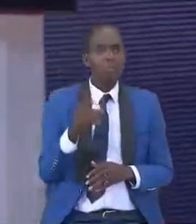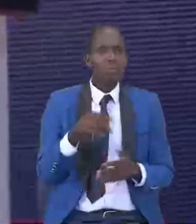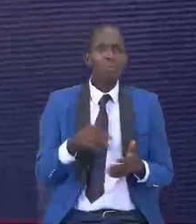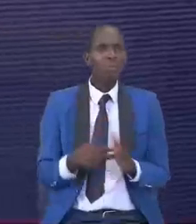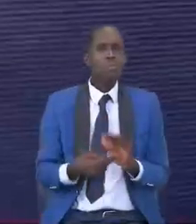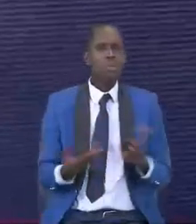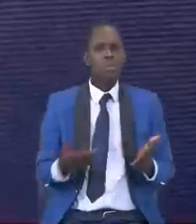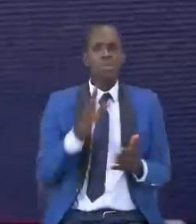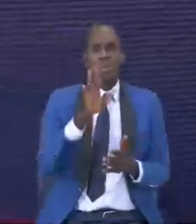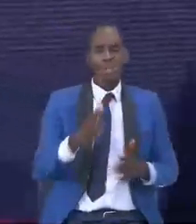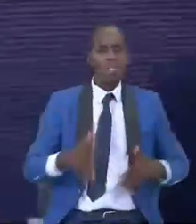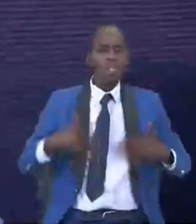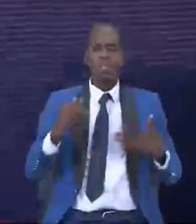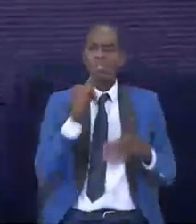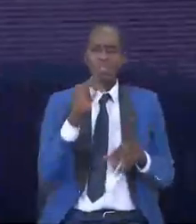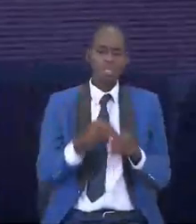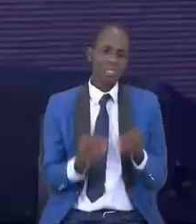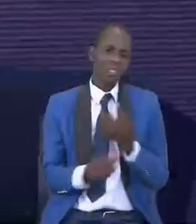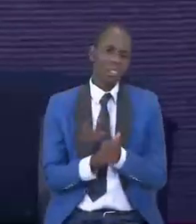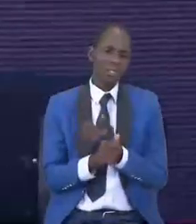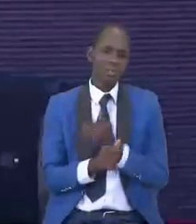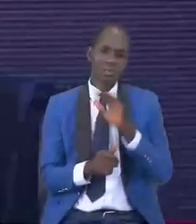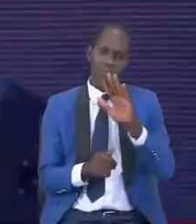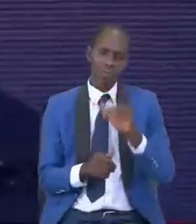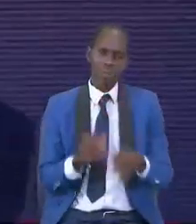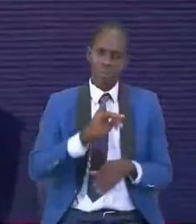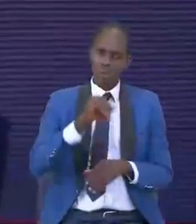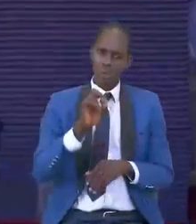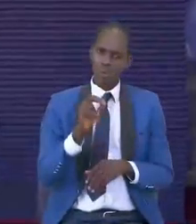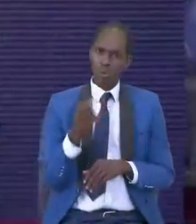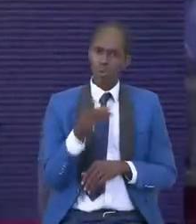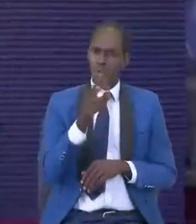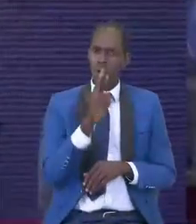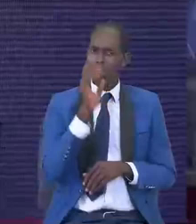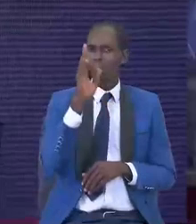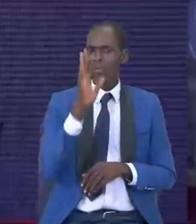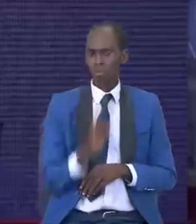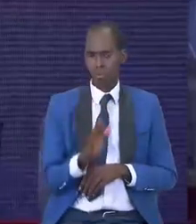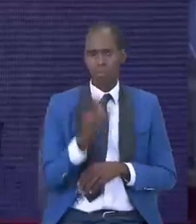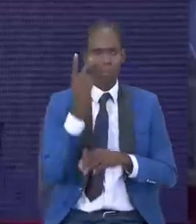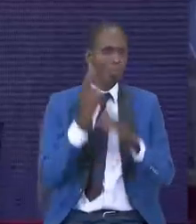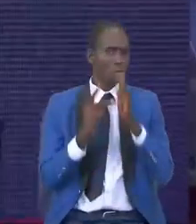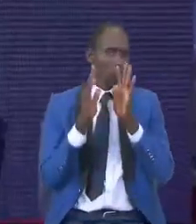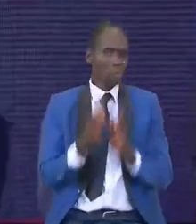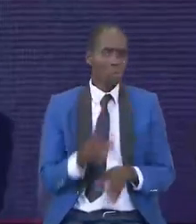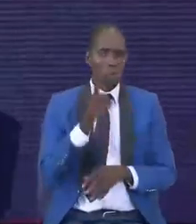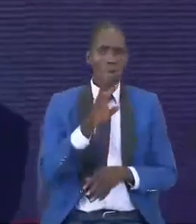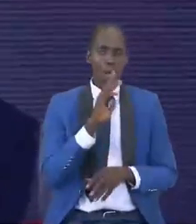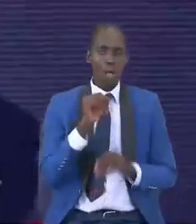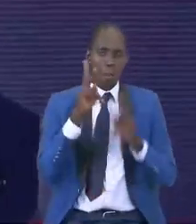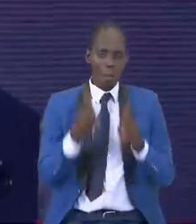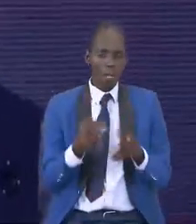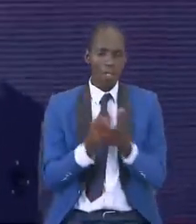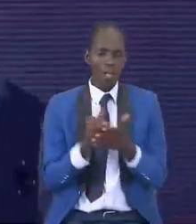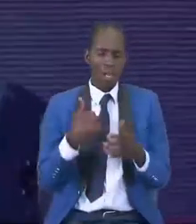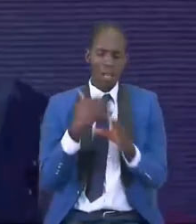Maintenant, Jonas, prophète Jonas, prédicateur Jonas, une personne qui a reçu la révélation, Jonas,